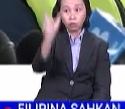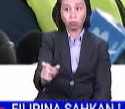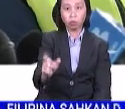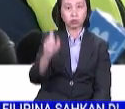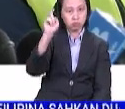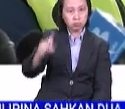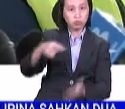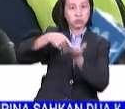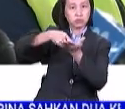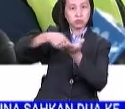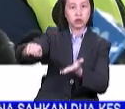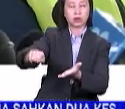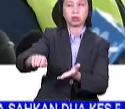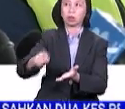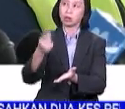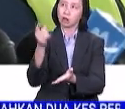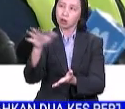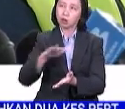lebih kurang